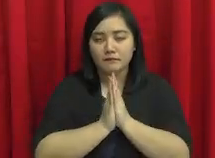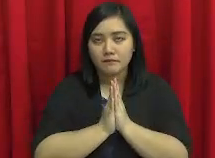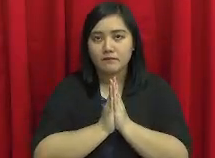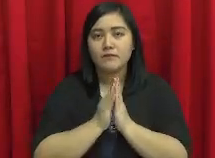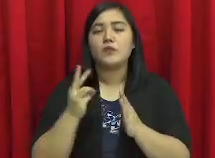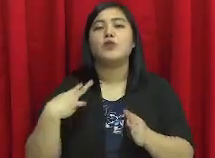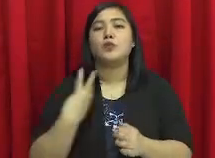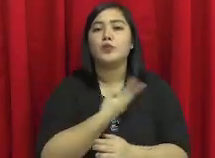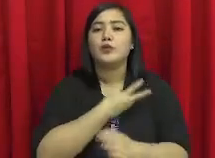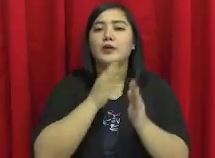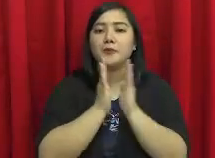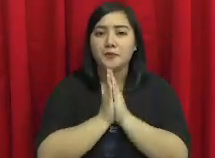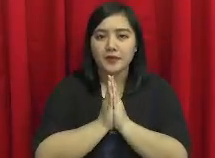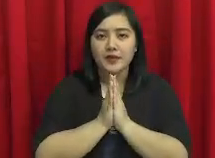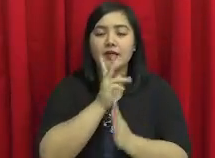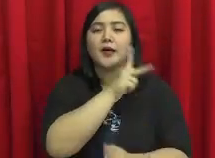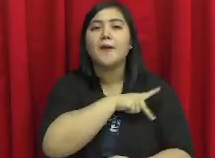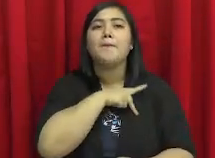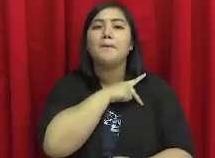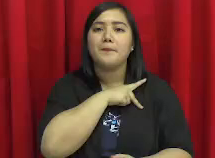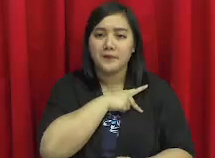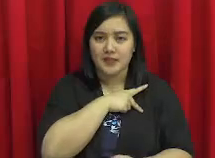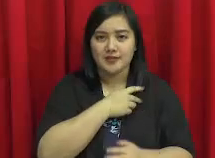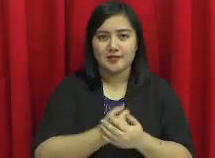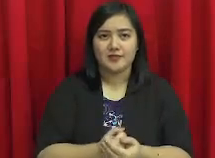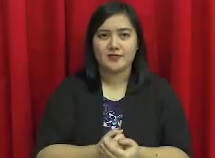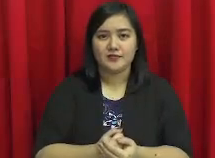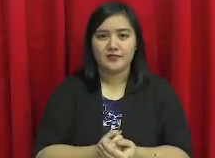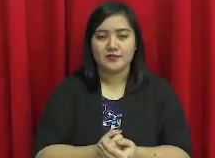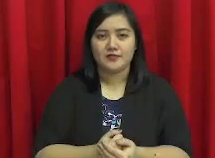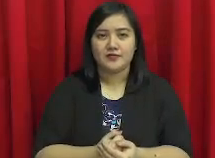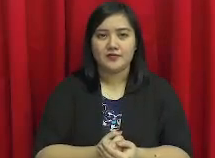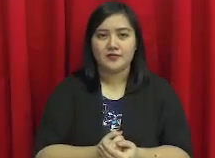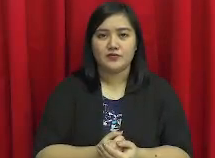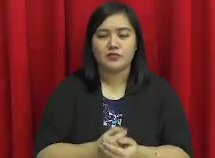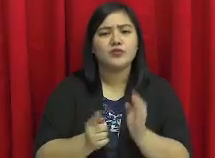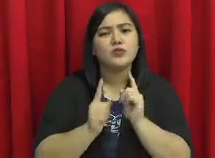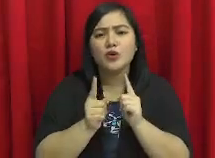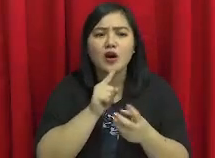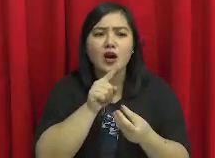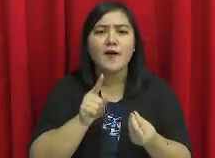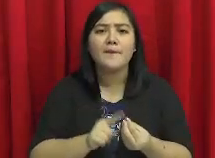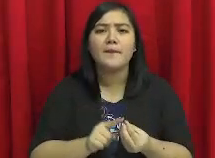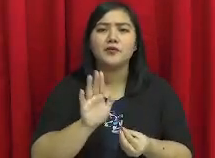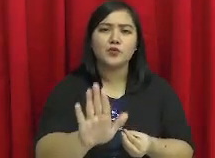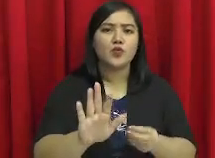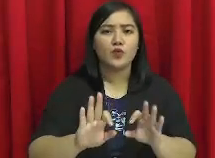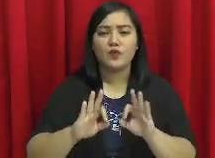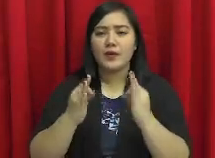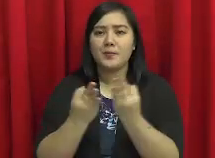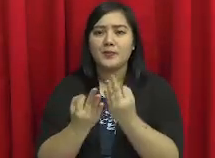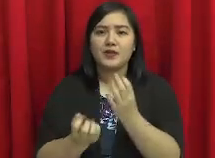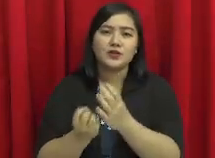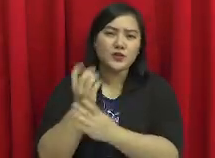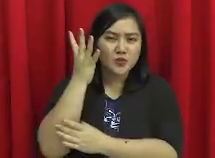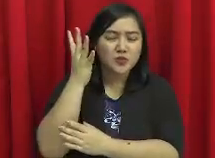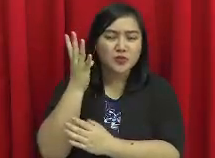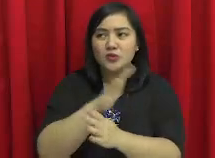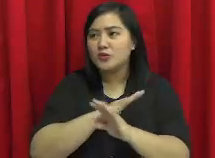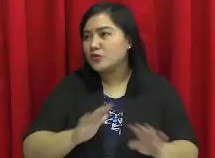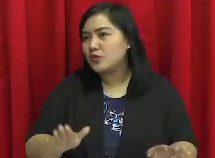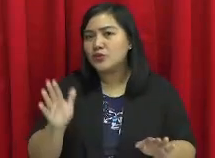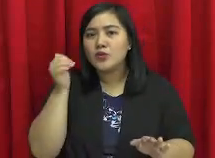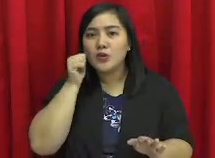we are praying naway maging masalita naman kayo sa paglago ng inyong pamilya. Mm-hmm. Huwag nyo namang iasa sa asawa po